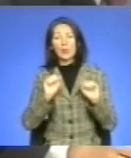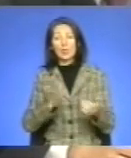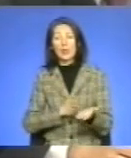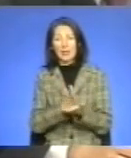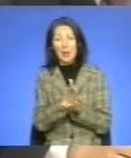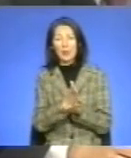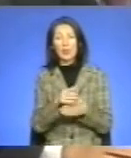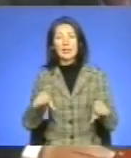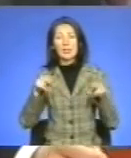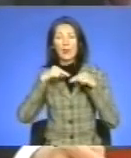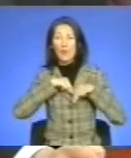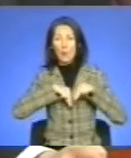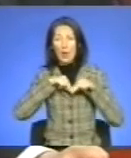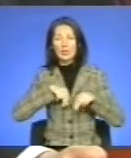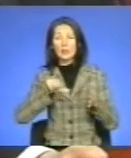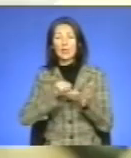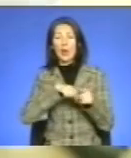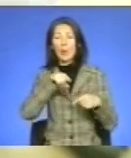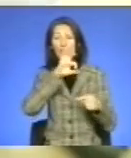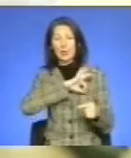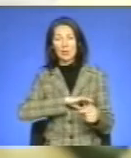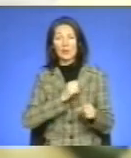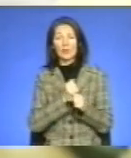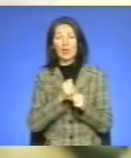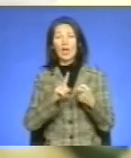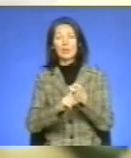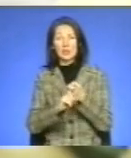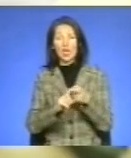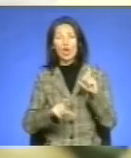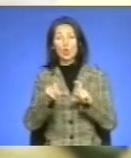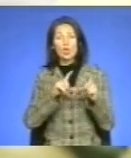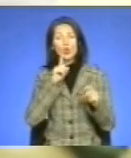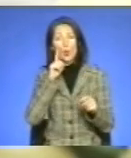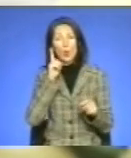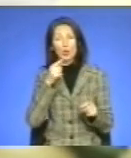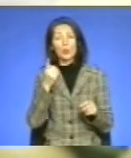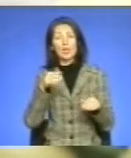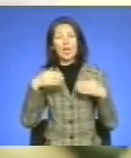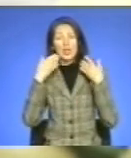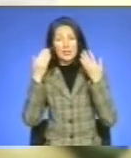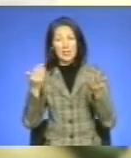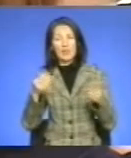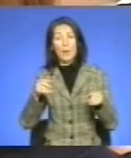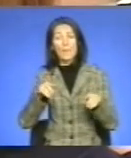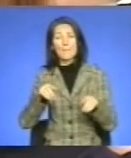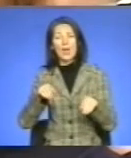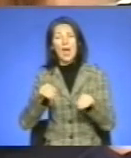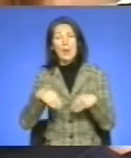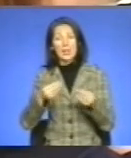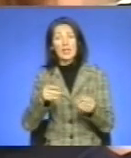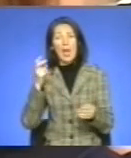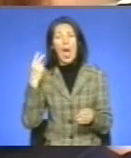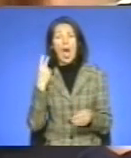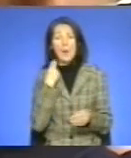бізнесу, налагодити зв'язки зі студентською молоддю Тернопільщини, аби їхні ініціативи передати в Британську Раду, зазначив